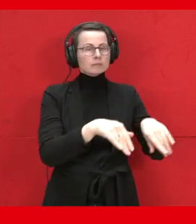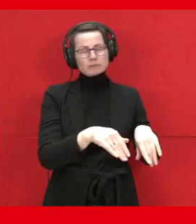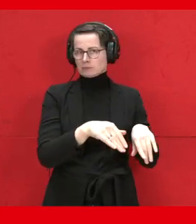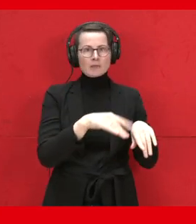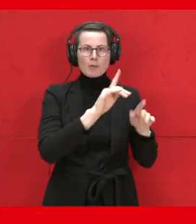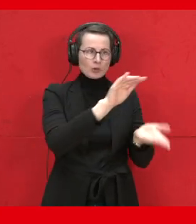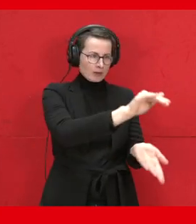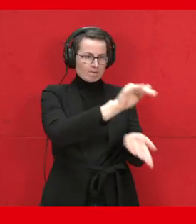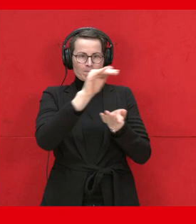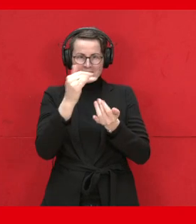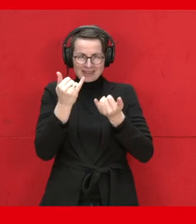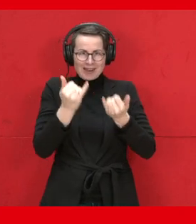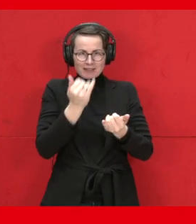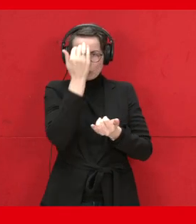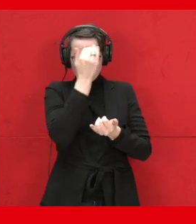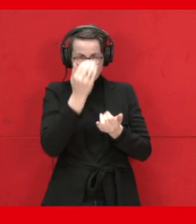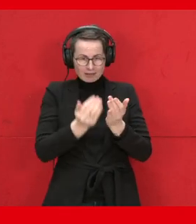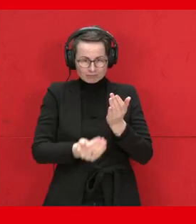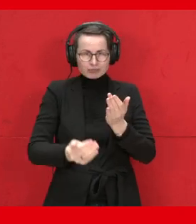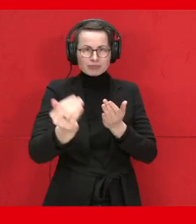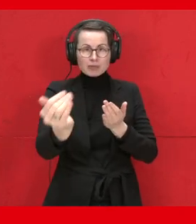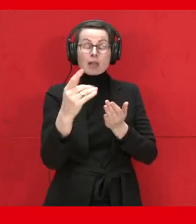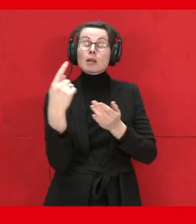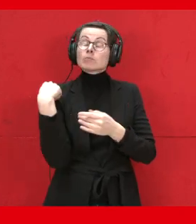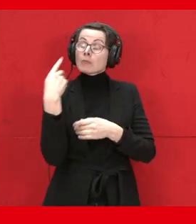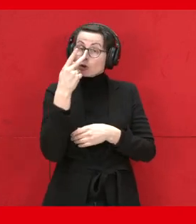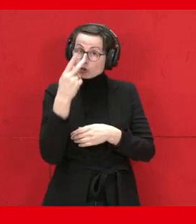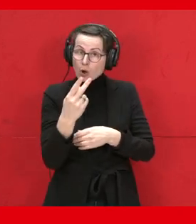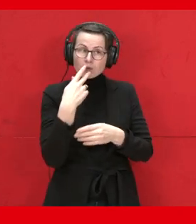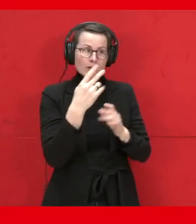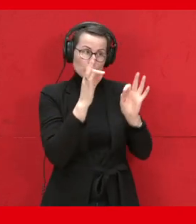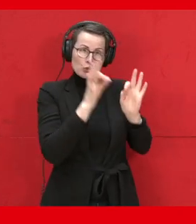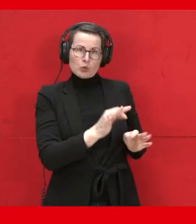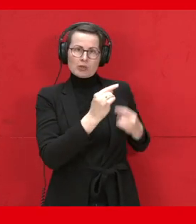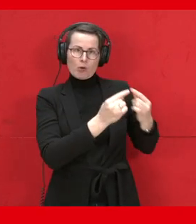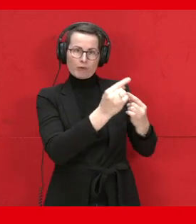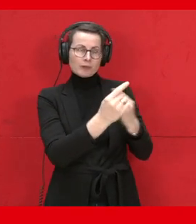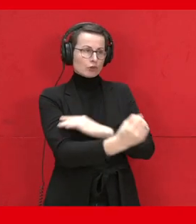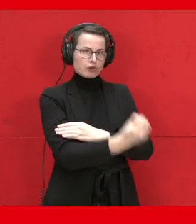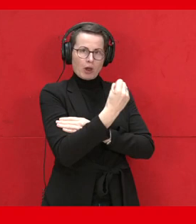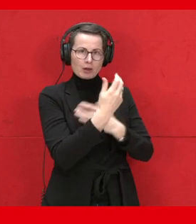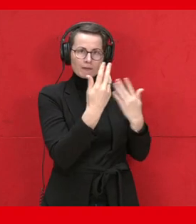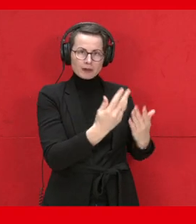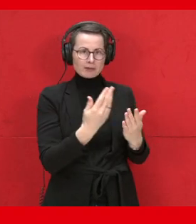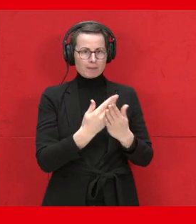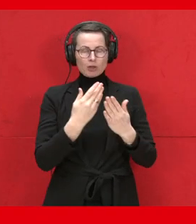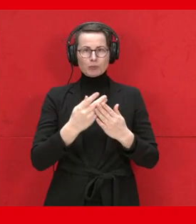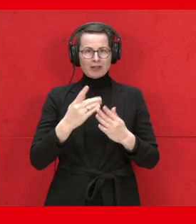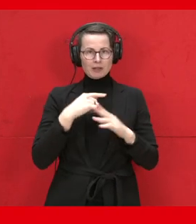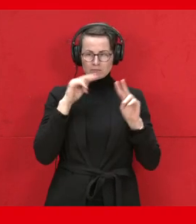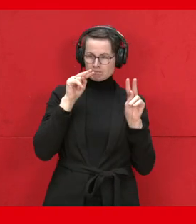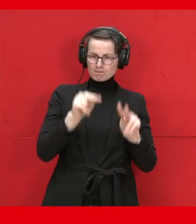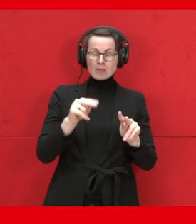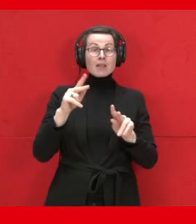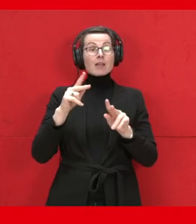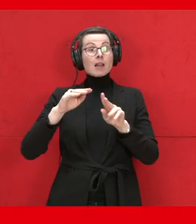müssen wir jetzt nach vorn gucken und sehen, was auch die Stärken in dieser Krise waren. Dass wir ein deutlich besser ausgebautes Gesundheitswesen hatten